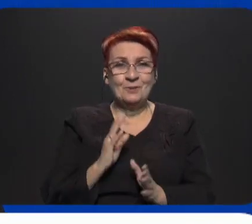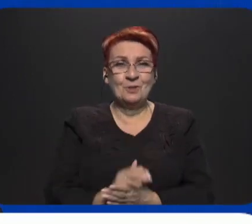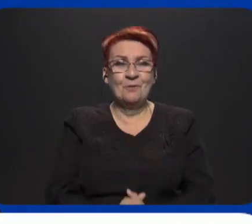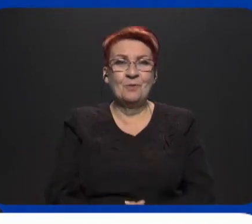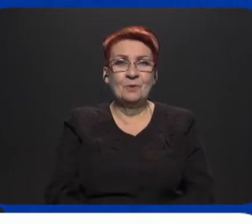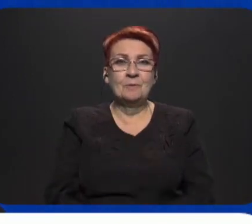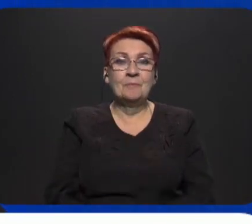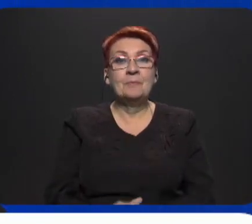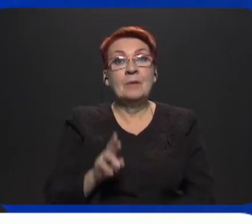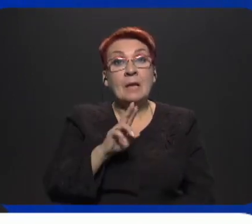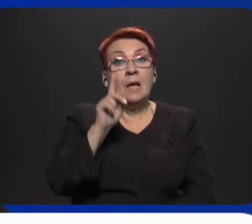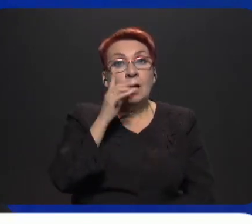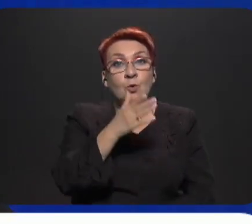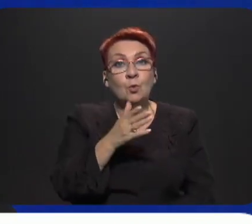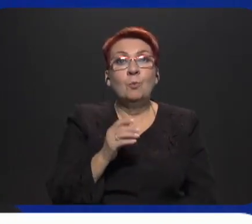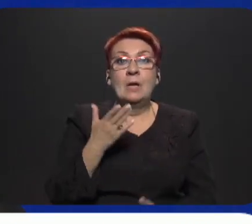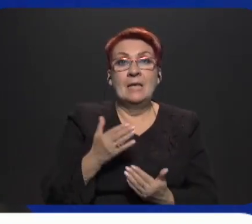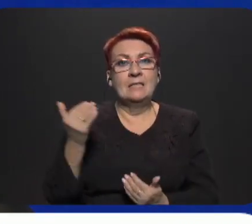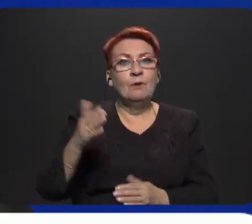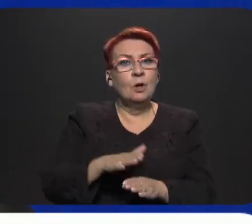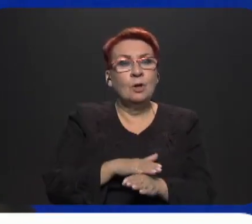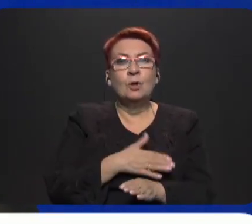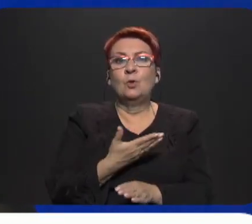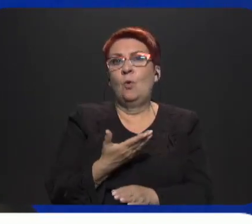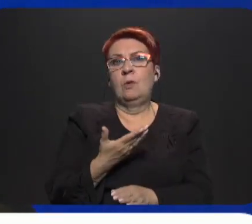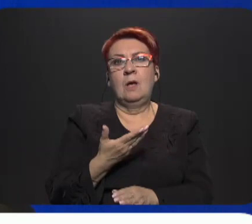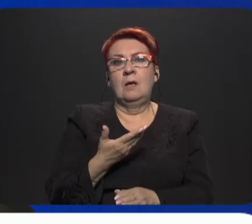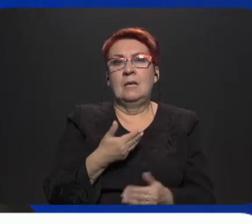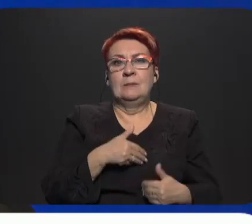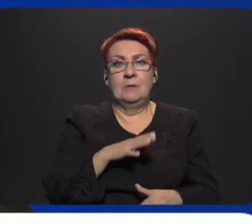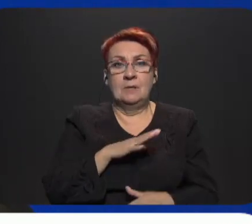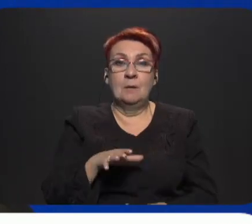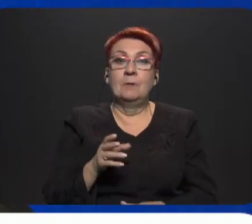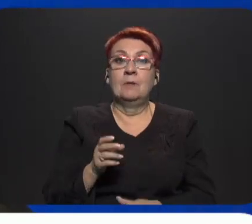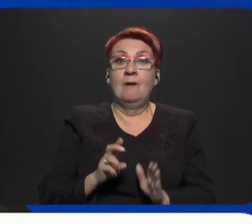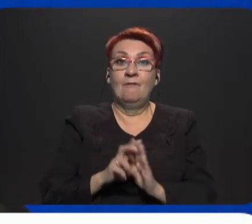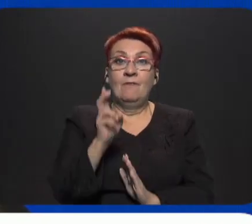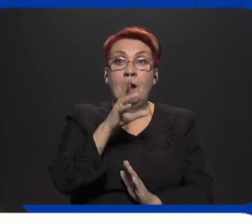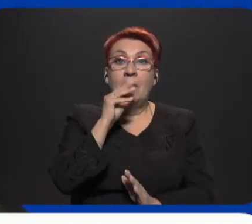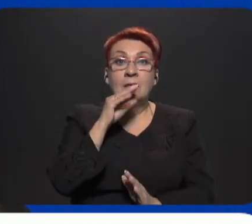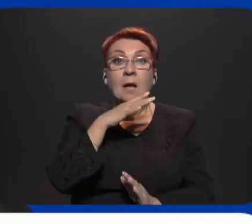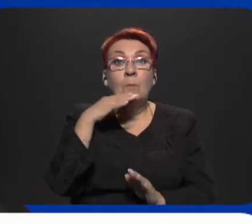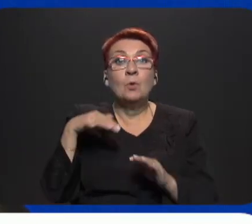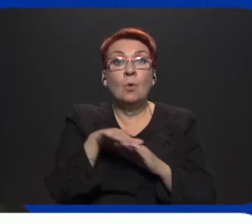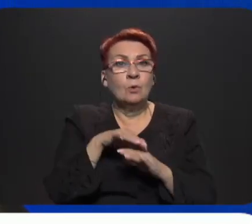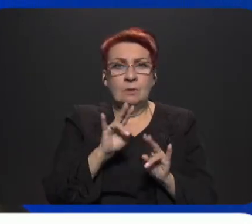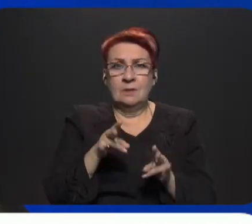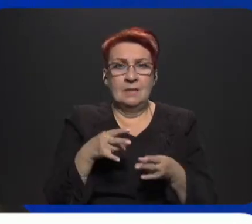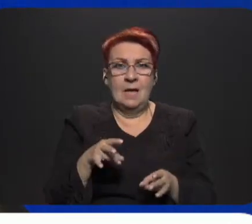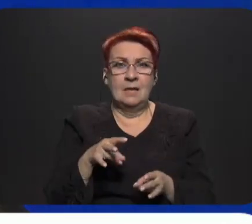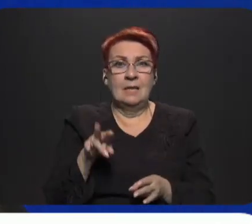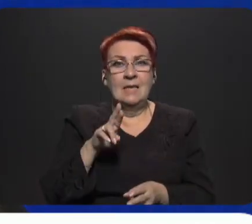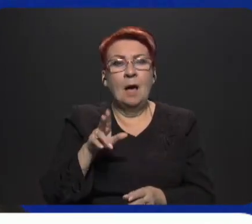Но я думаю, что раз человек долгое время не исповедовался, не надо идти в храм, когда много людей. Я бы